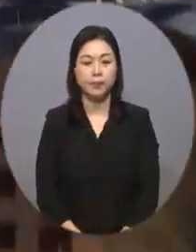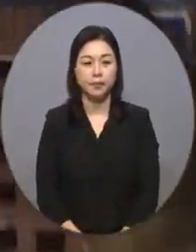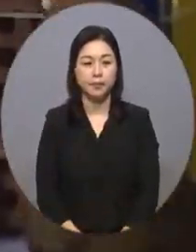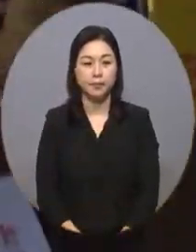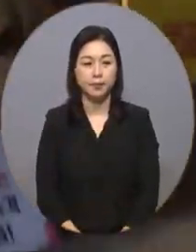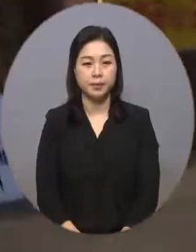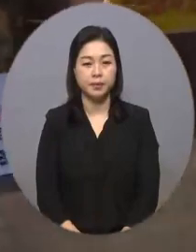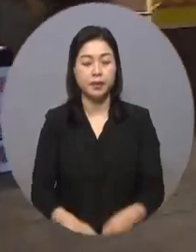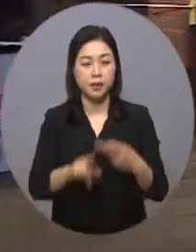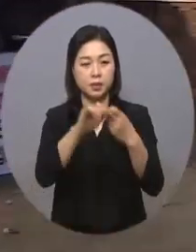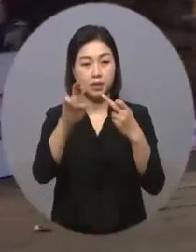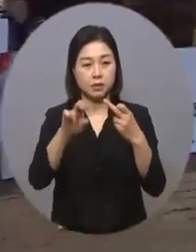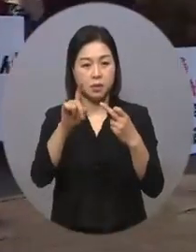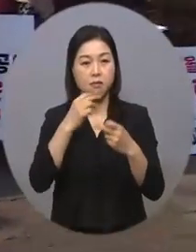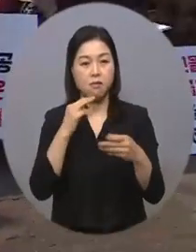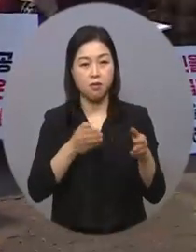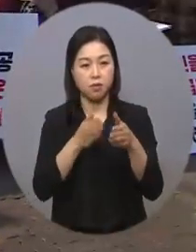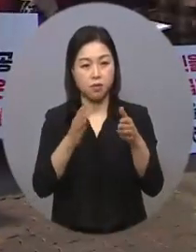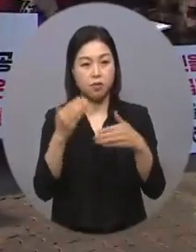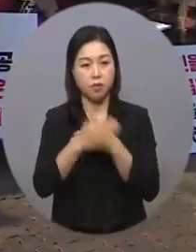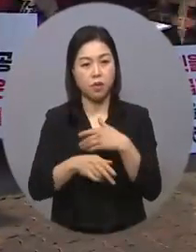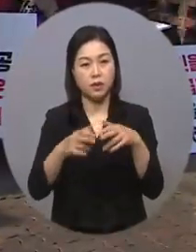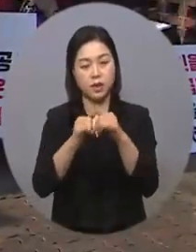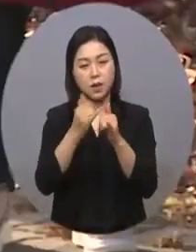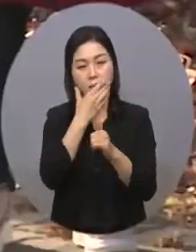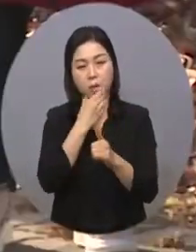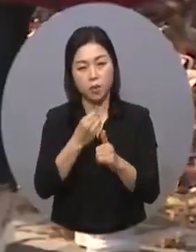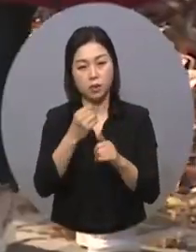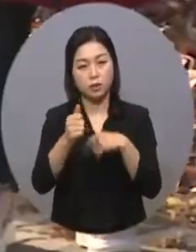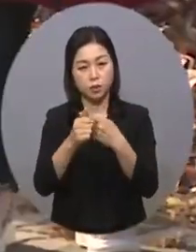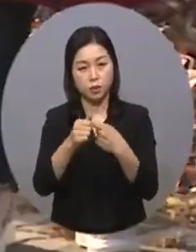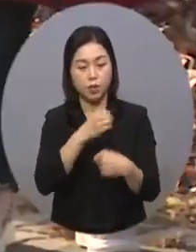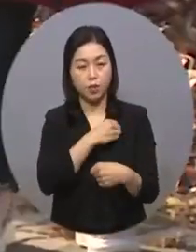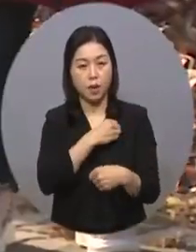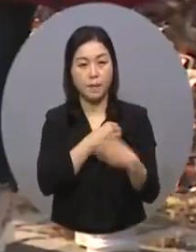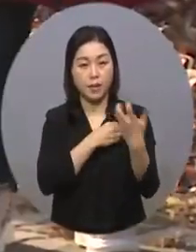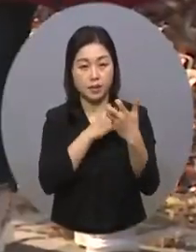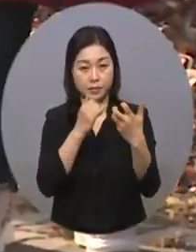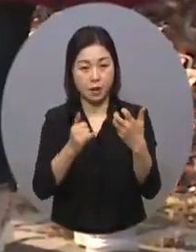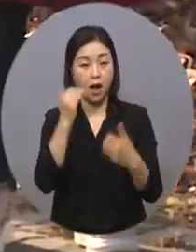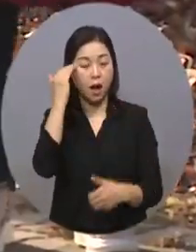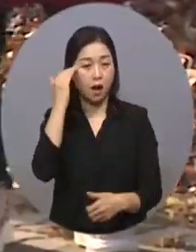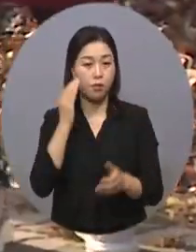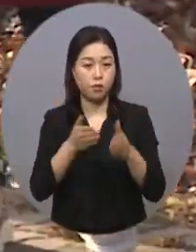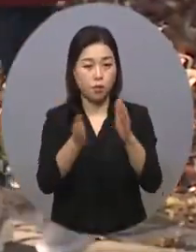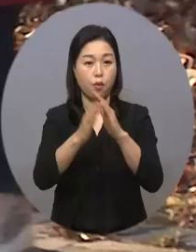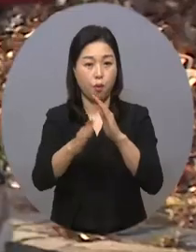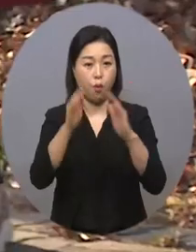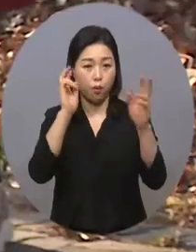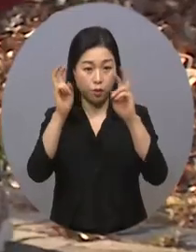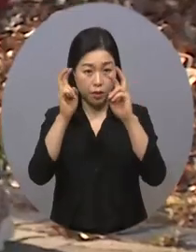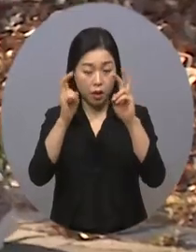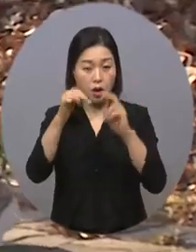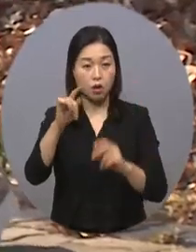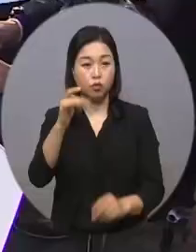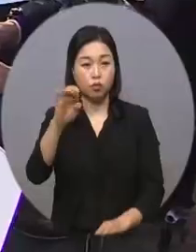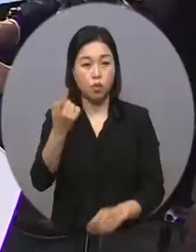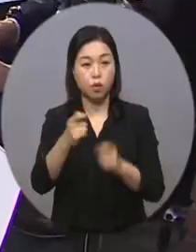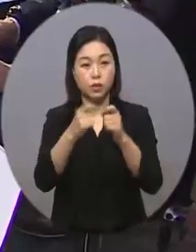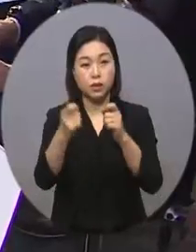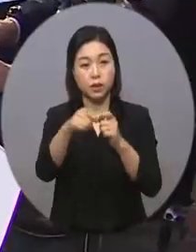지난 12월 21일 경기도 신체장애인복지회 소속 회원 80여 명은 한국도로공사 군포지사